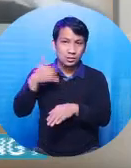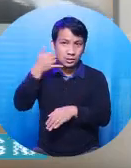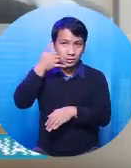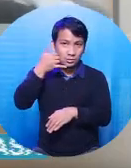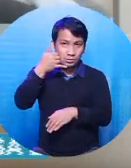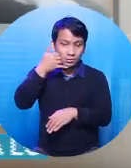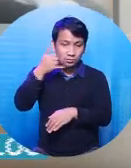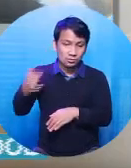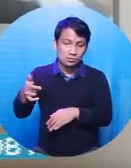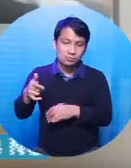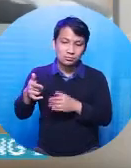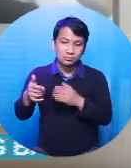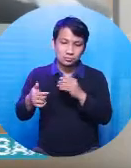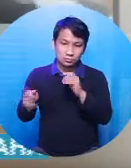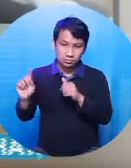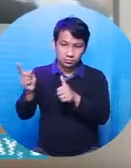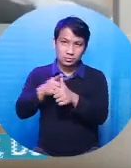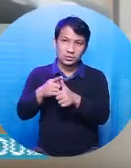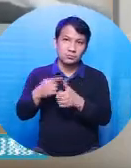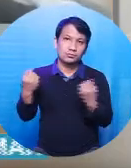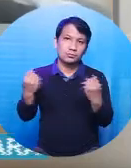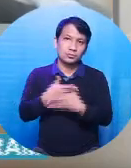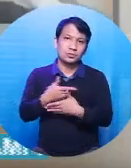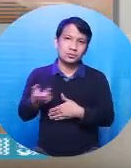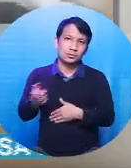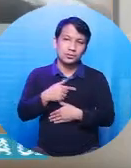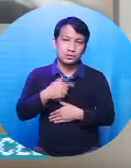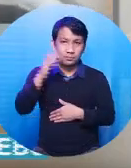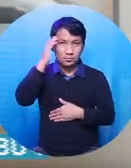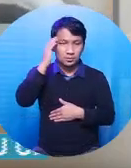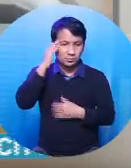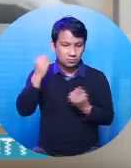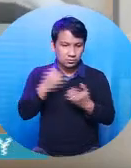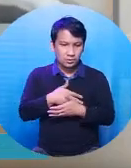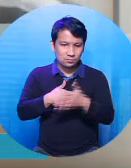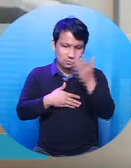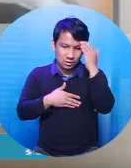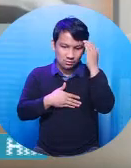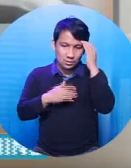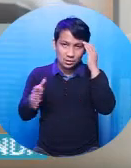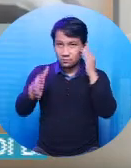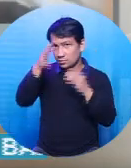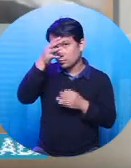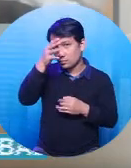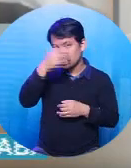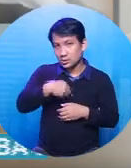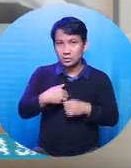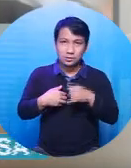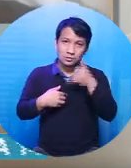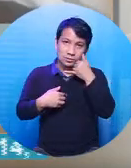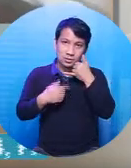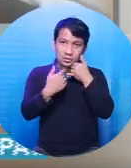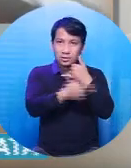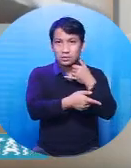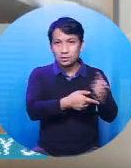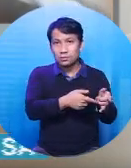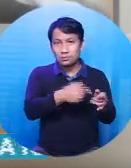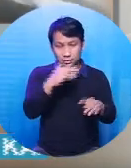si Martin, sir, parang takot po siya, sir, na malaman ng papa niya. Okay. Na tumatawag ako. Okay. Tapos